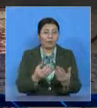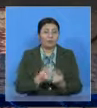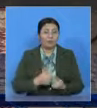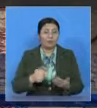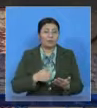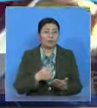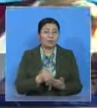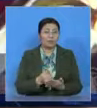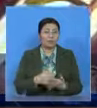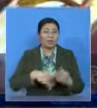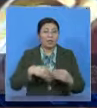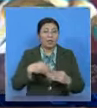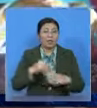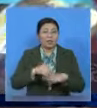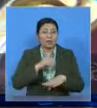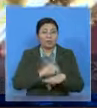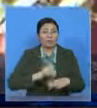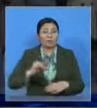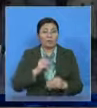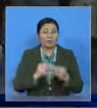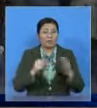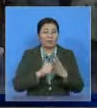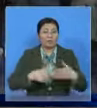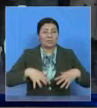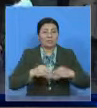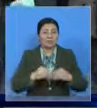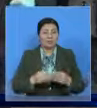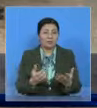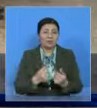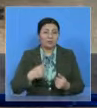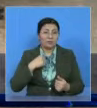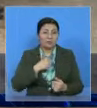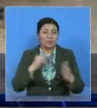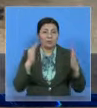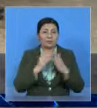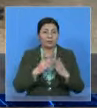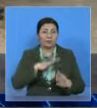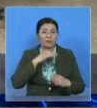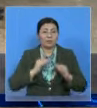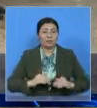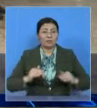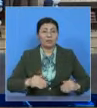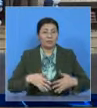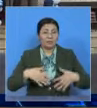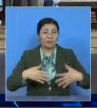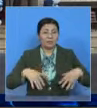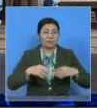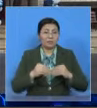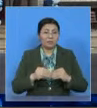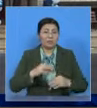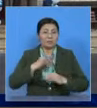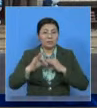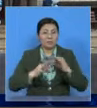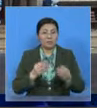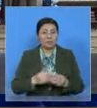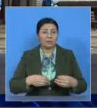главы региона. В общей сложности 16 семей обрели собственную крышу над головой. Это многодетные и малообеспеченные семьи, дети-сироты, а